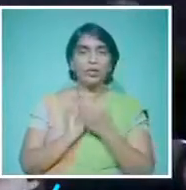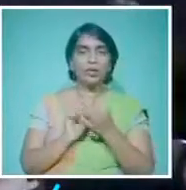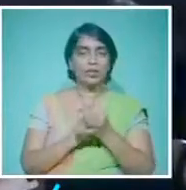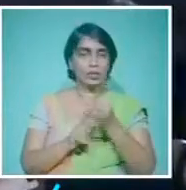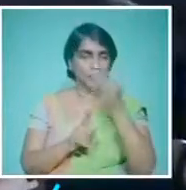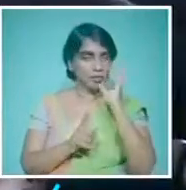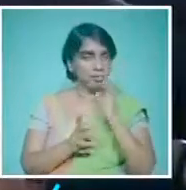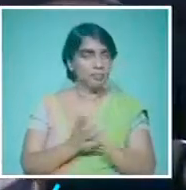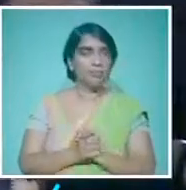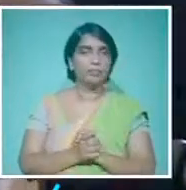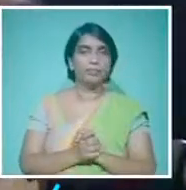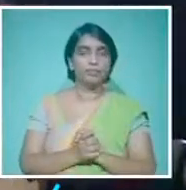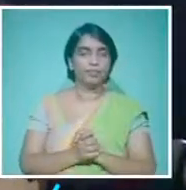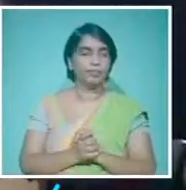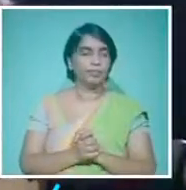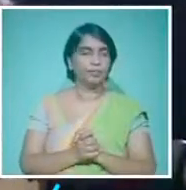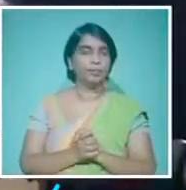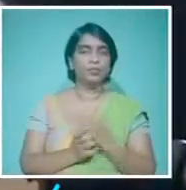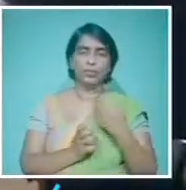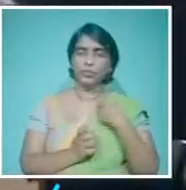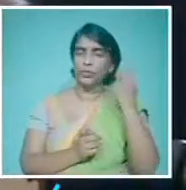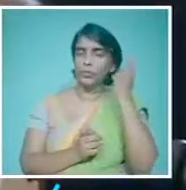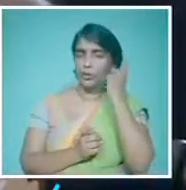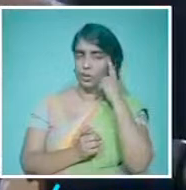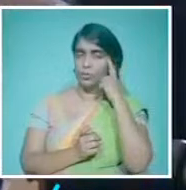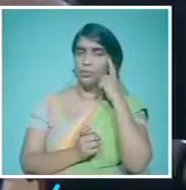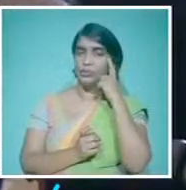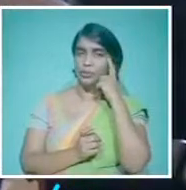සභාපතිතුමනි අපි දන්නවා